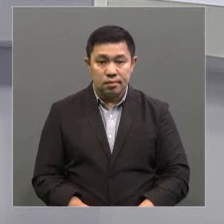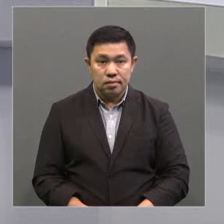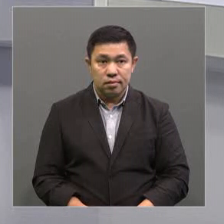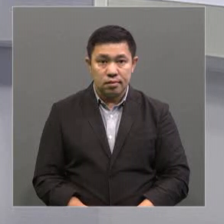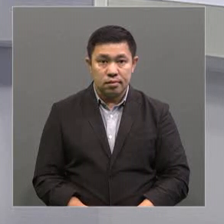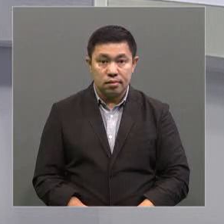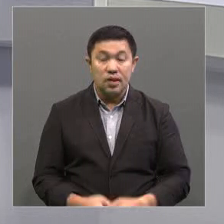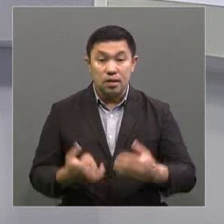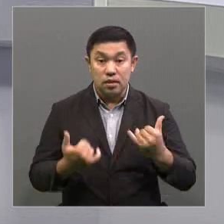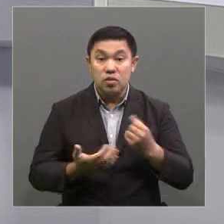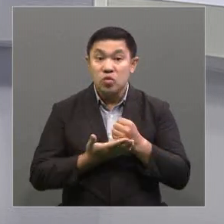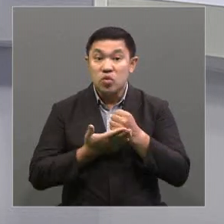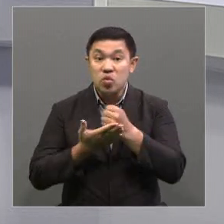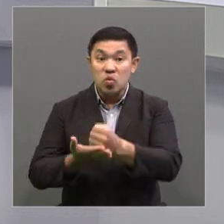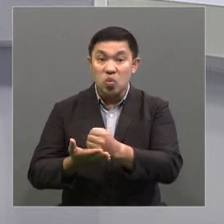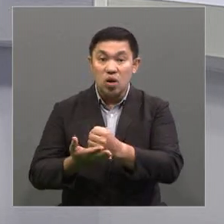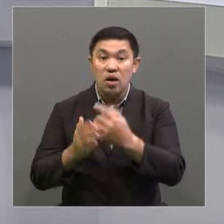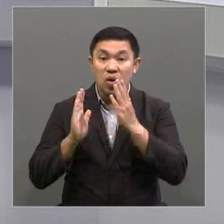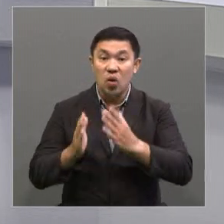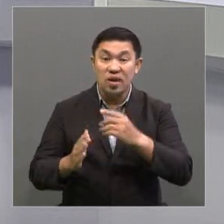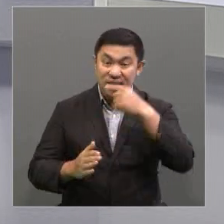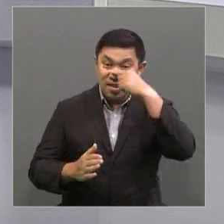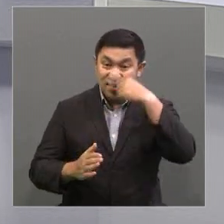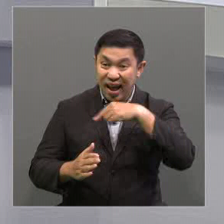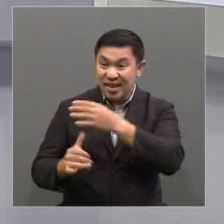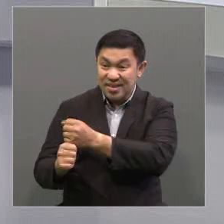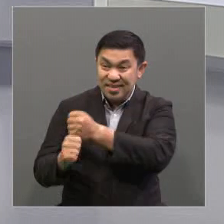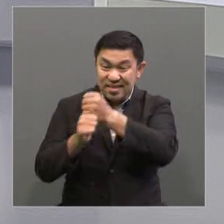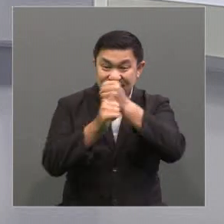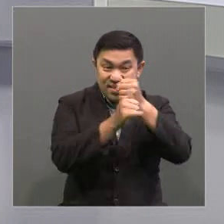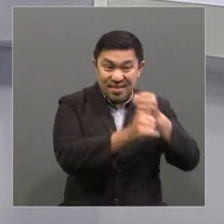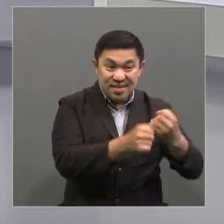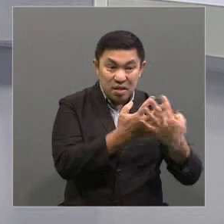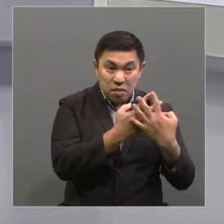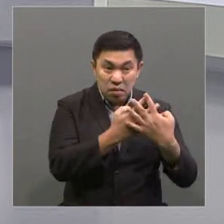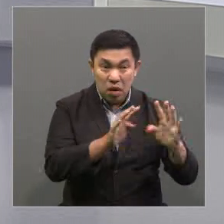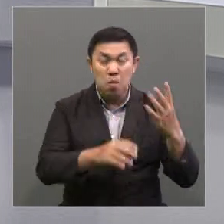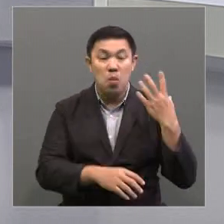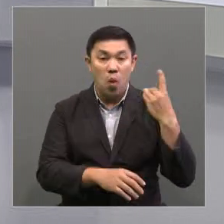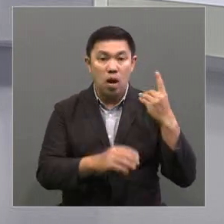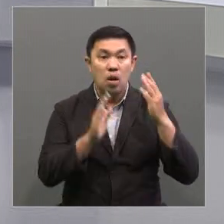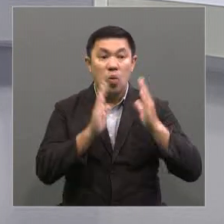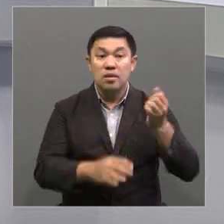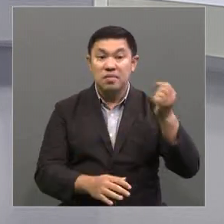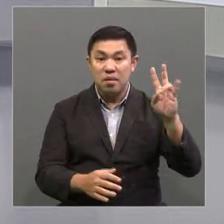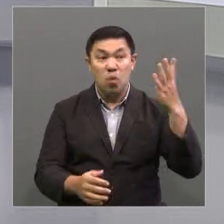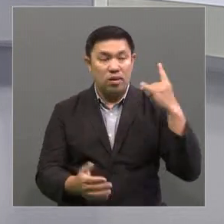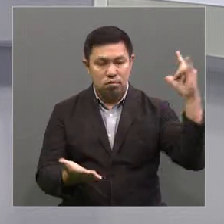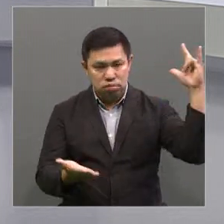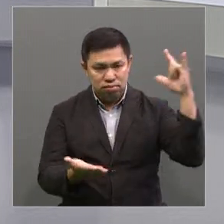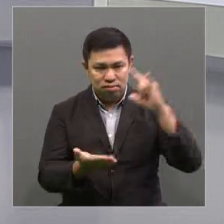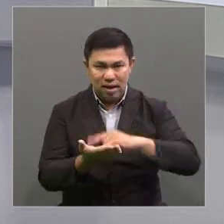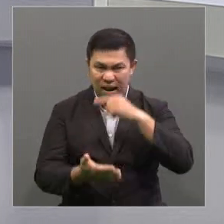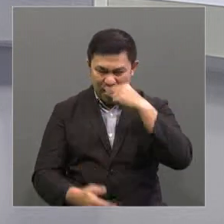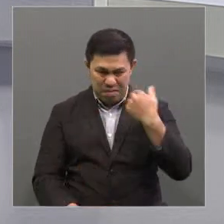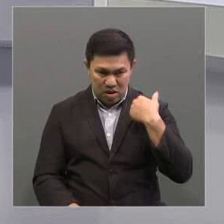หลังจากที่มีการช่วยเหลือตัวประกันชาวไทยนะครับที่ได้รับการปล่อยตัวออกมาเมื่อวานนี้ 17คนเดินทางมาถึงประเทศไทยมี